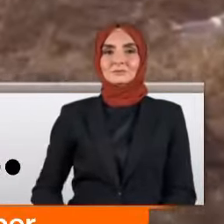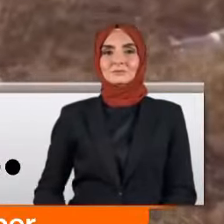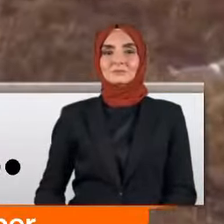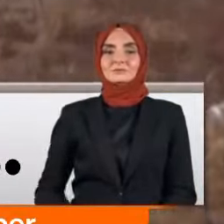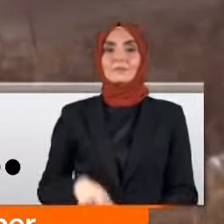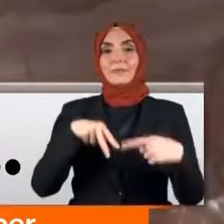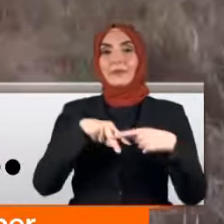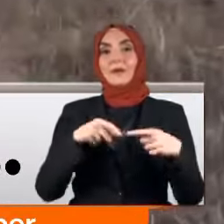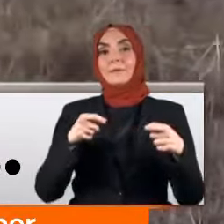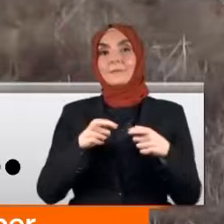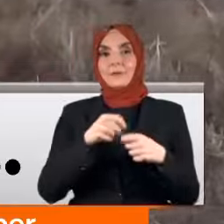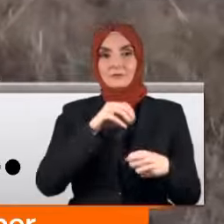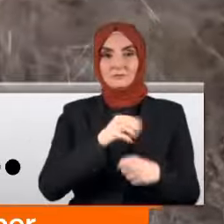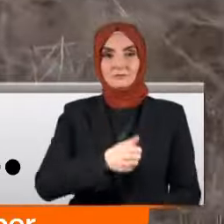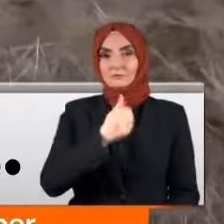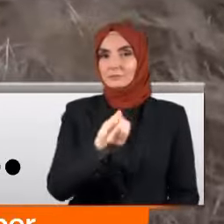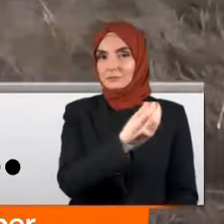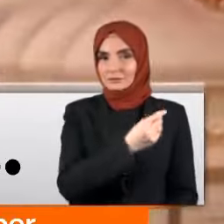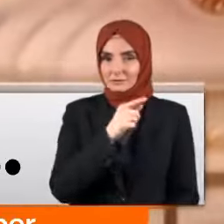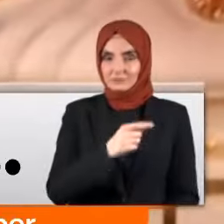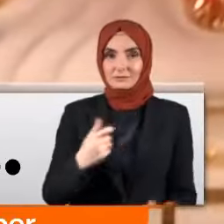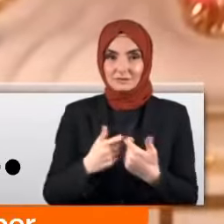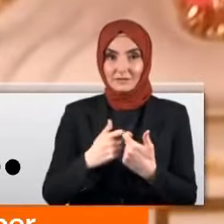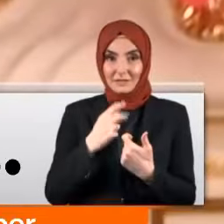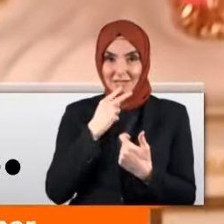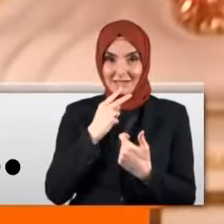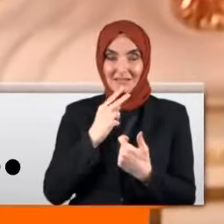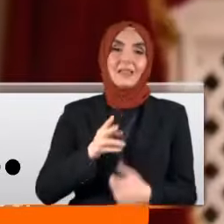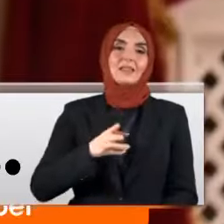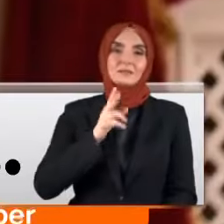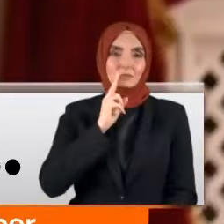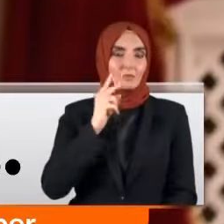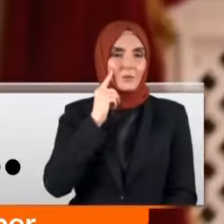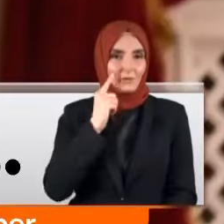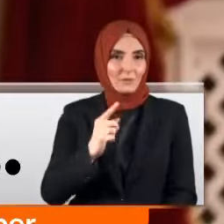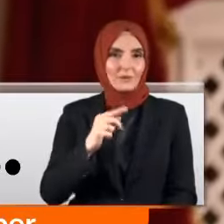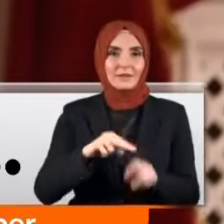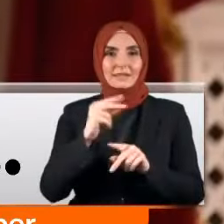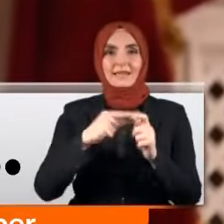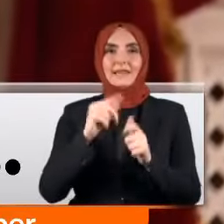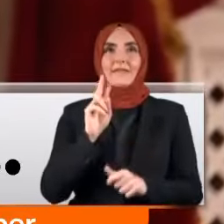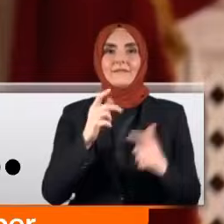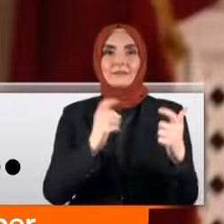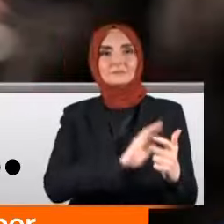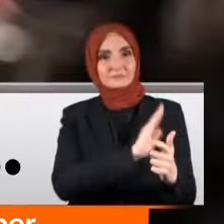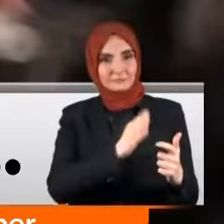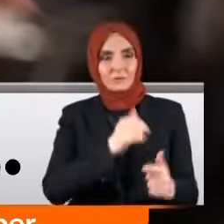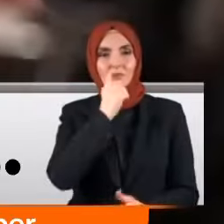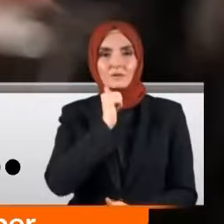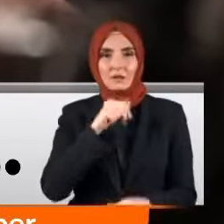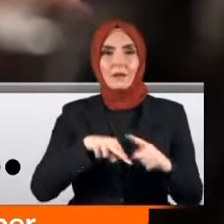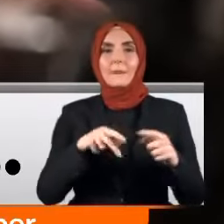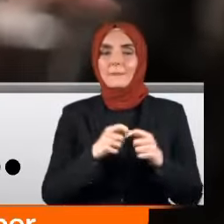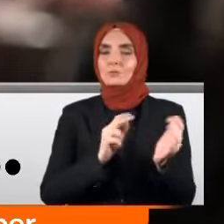Avrupa Birliği liderleri savaşın ikinci yılının sonunda Kiev'e gitti, Ukrayna AB üyesi olacak mesajını yineledi.